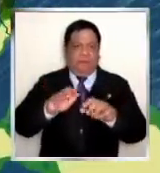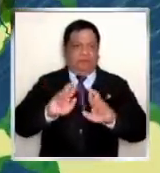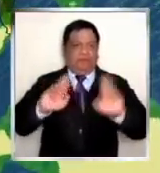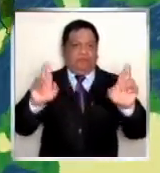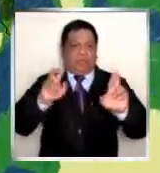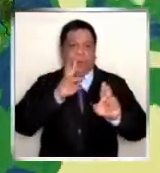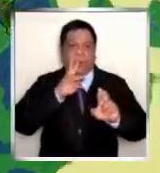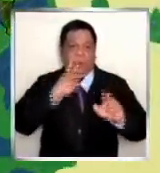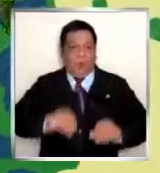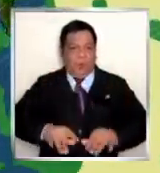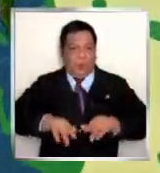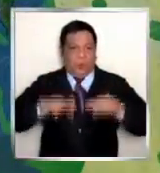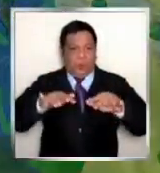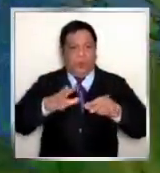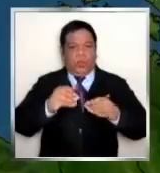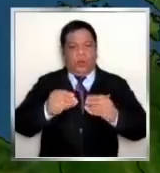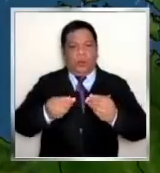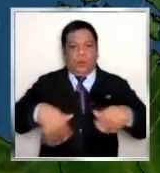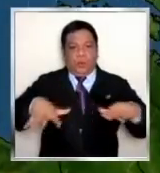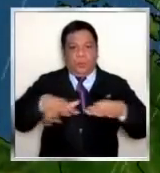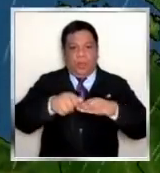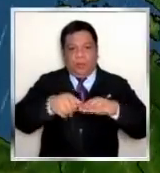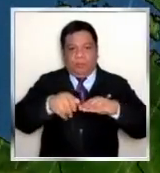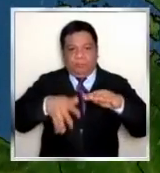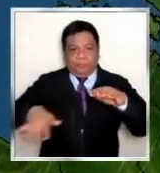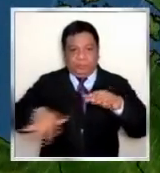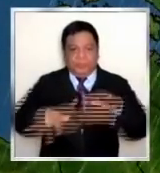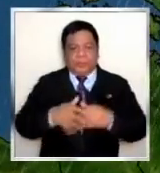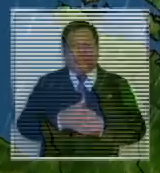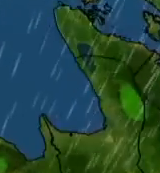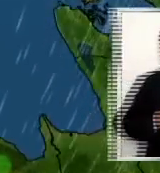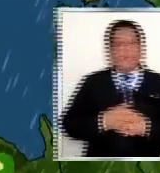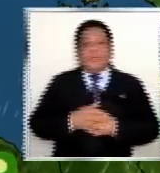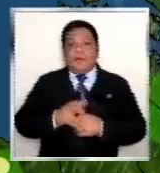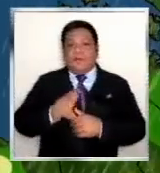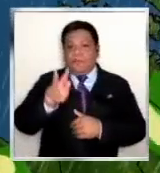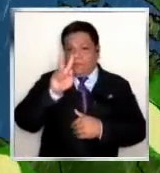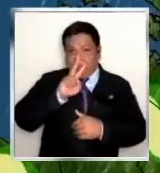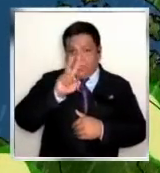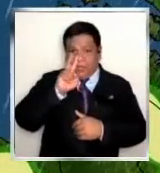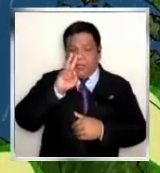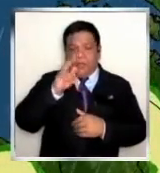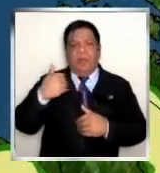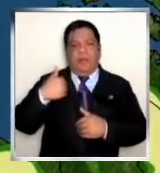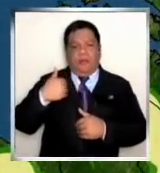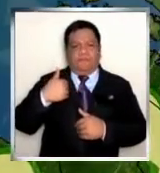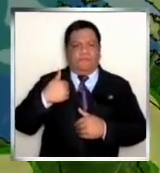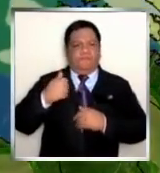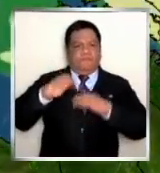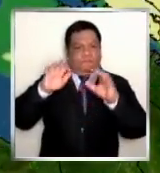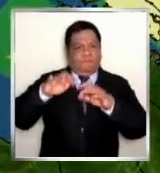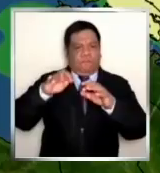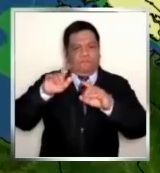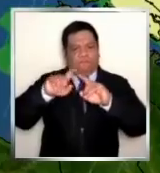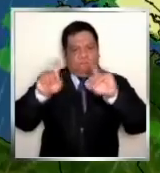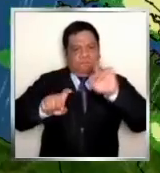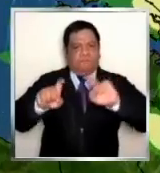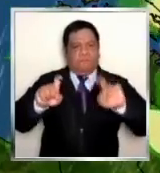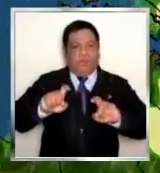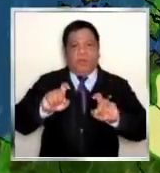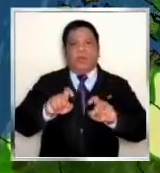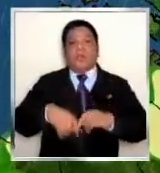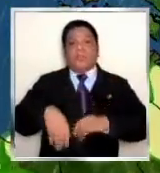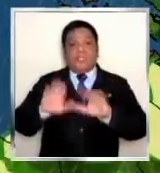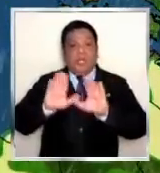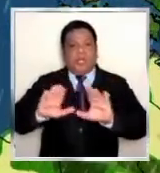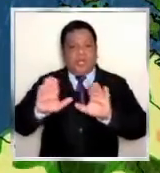lupa. Sa mga taga-Visayas, meron din mga pagkulot-pagkidlat bukas ang hapon at pagsapit ng Linggo, buong araw na po ang tsansa